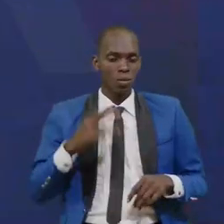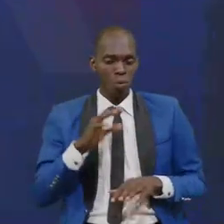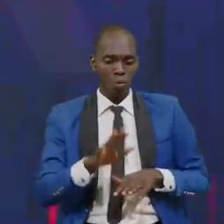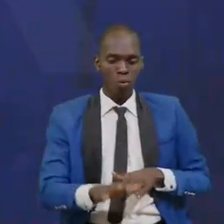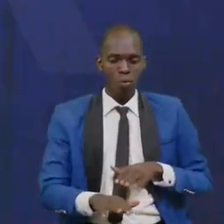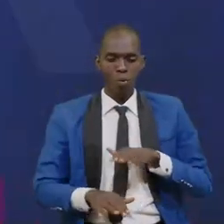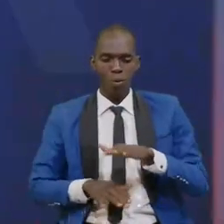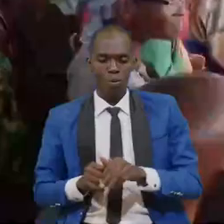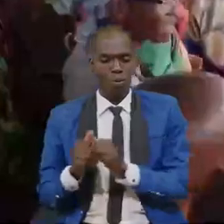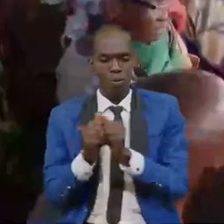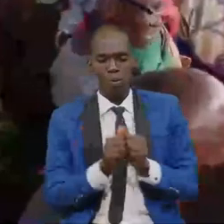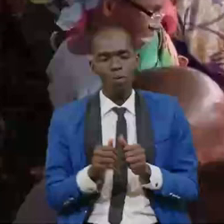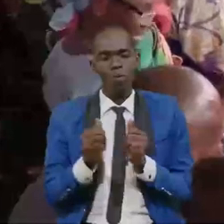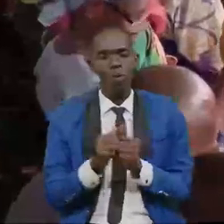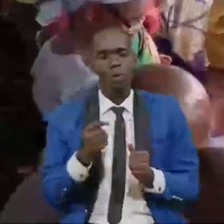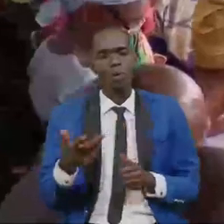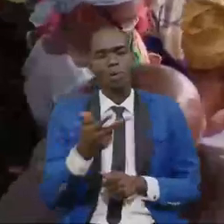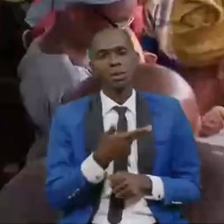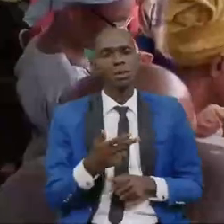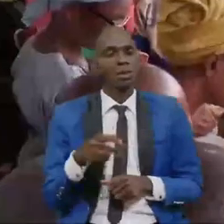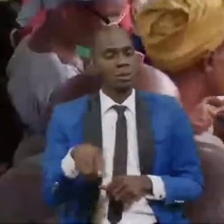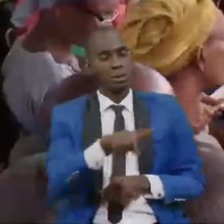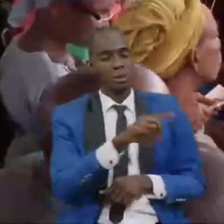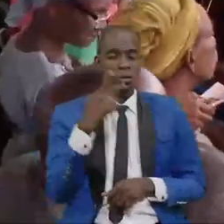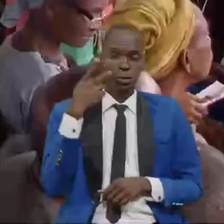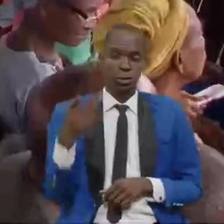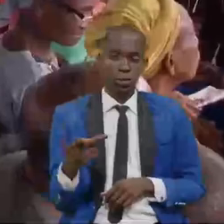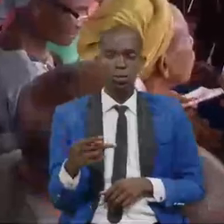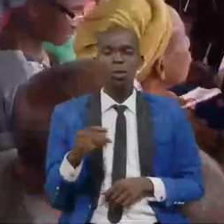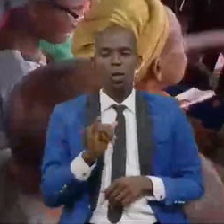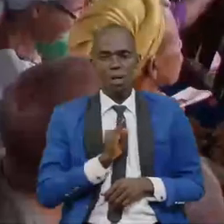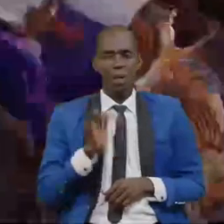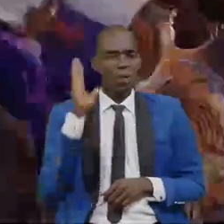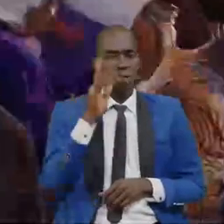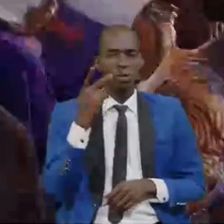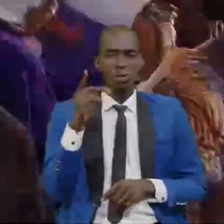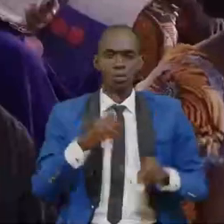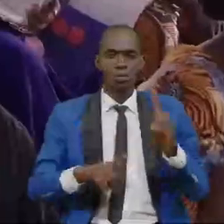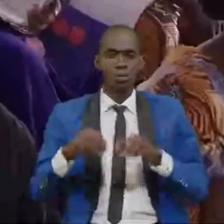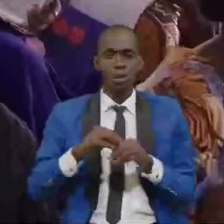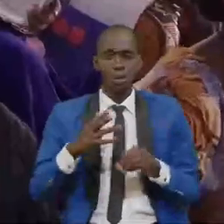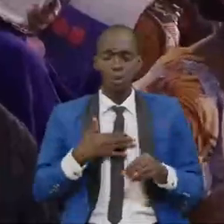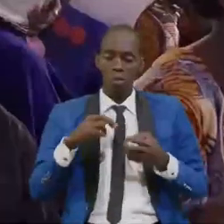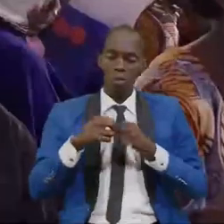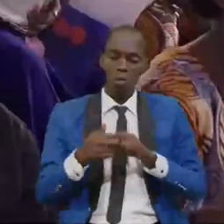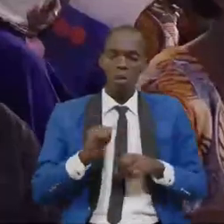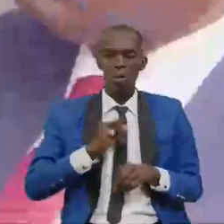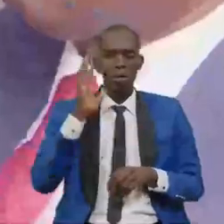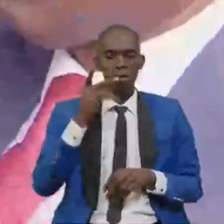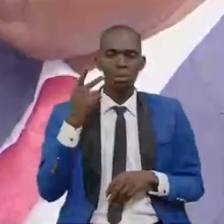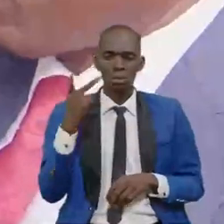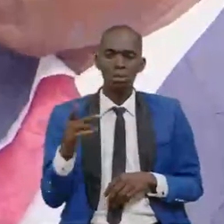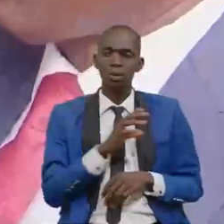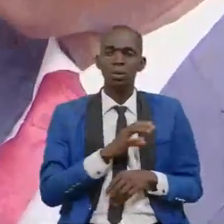Ils l'ont vu. Oh, je le verrai. Dans mes épreuves, je le verrai. Dans la fournaise, je le